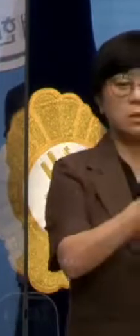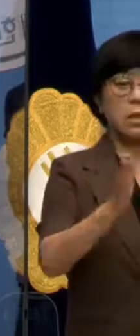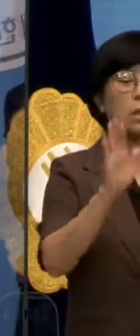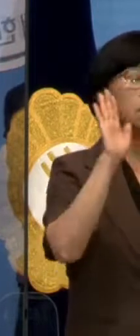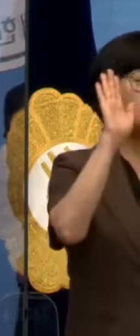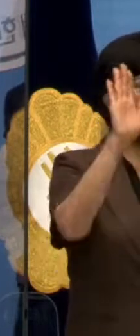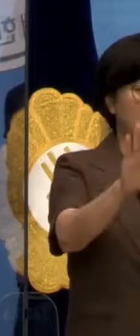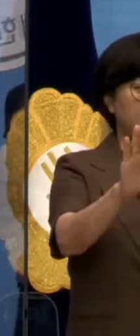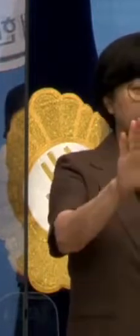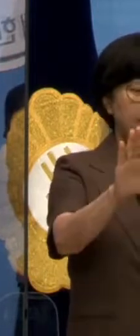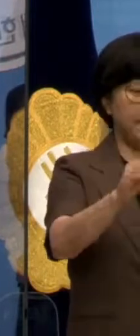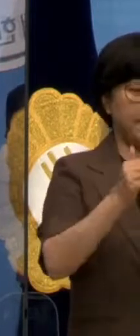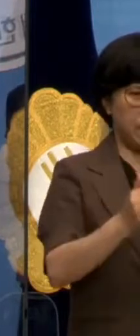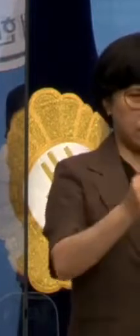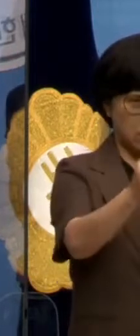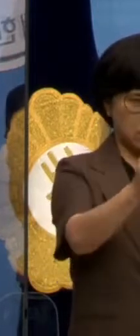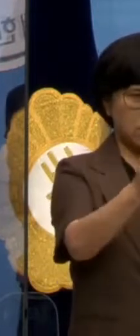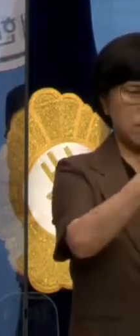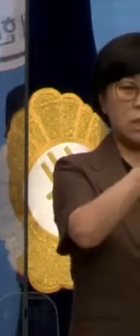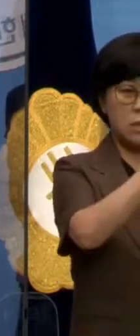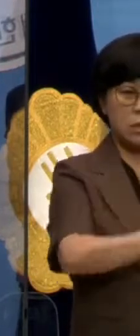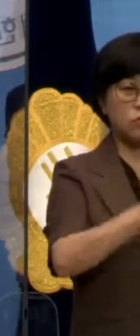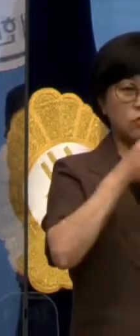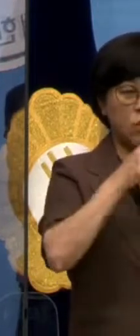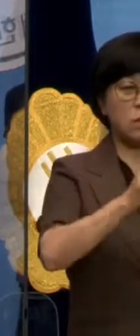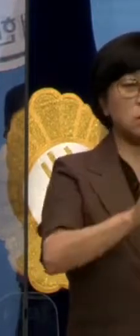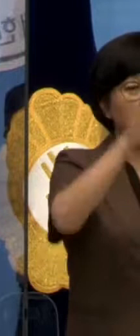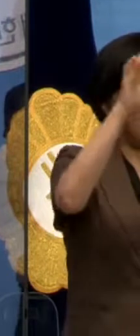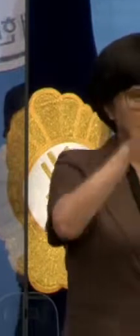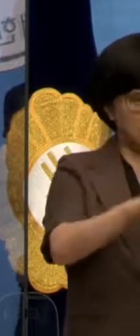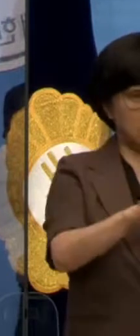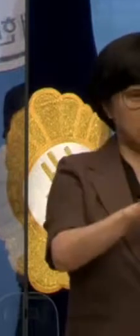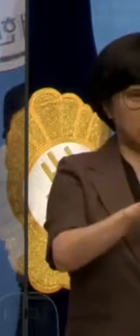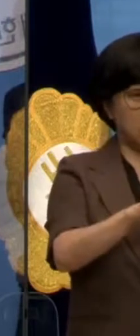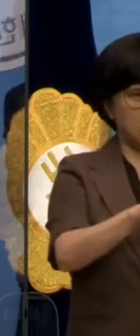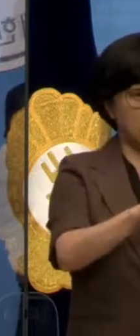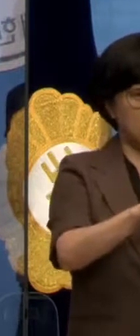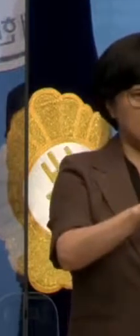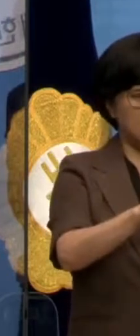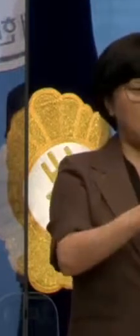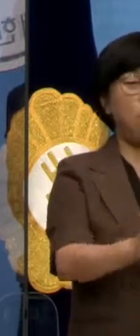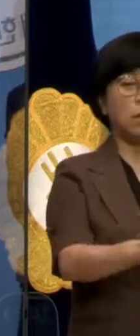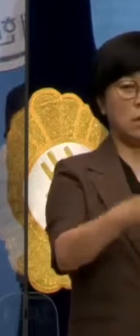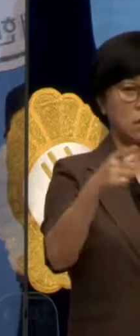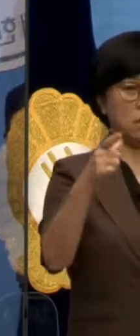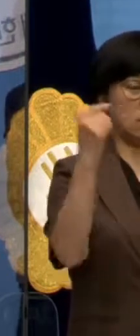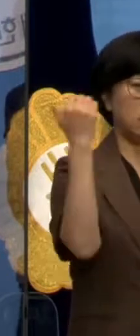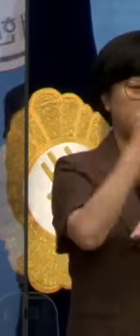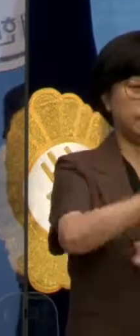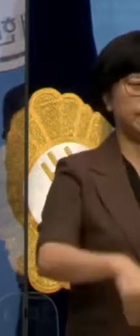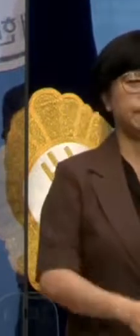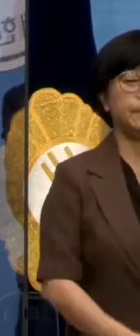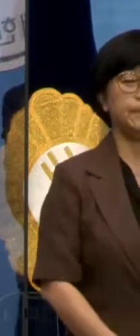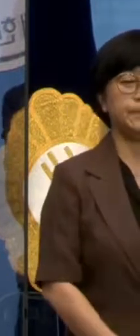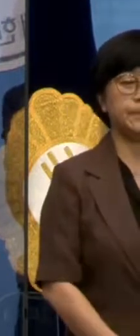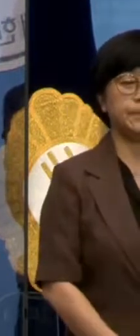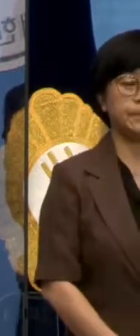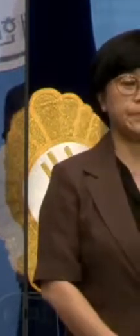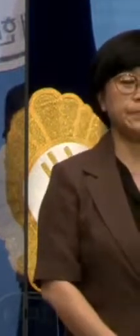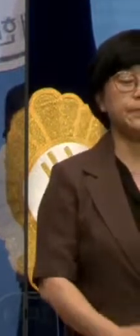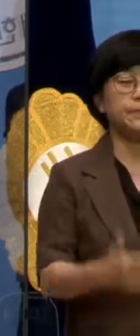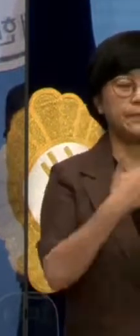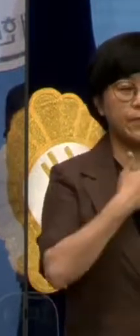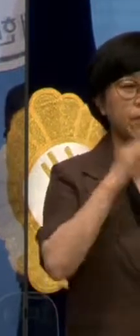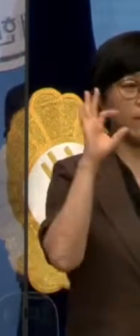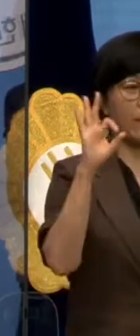추후 단계적으로 인천, 수원, 천안 등으로 그 대상을 확대해 나갈 수 있을 것입니다. 제가